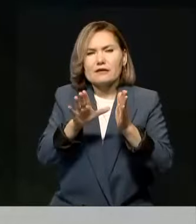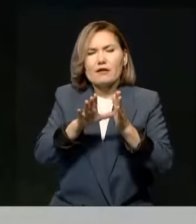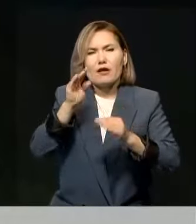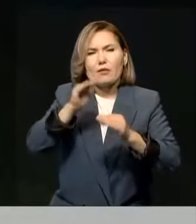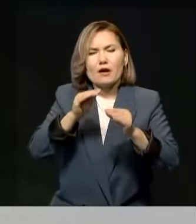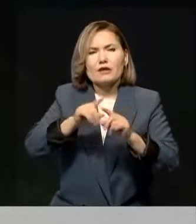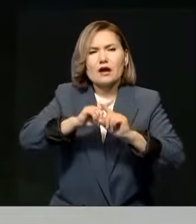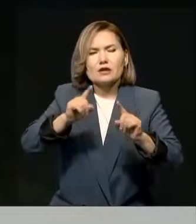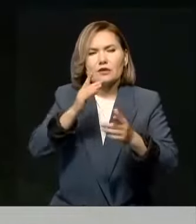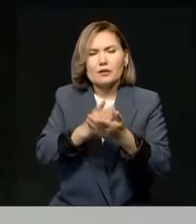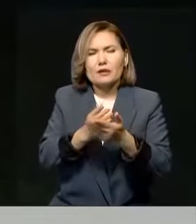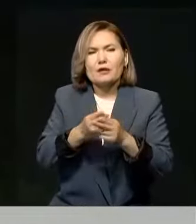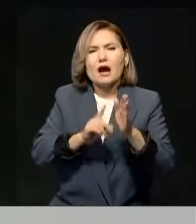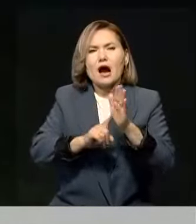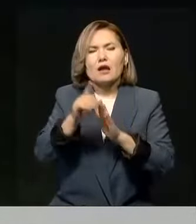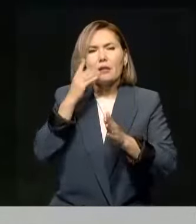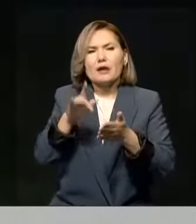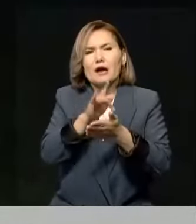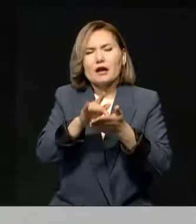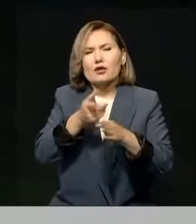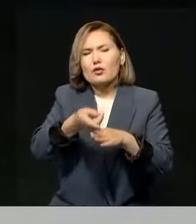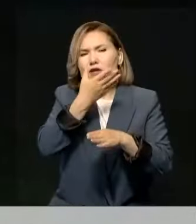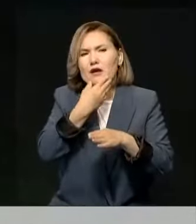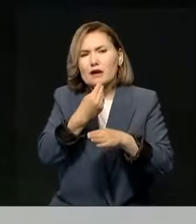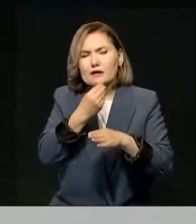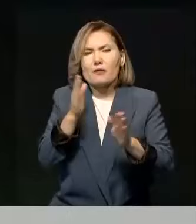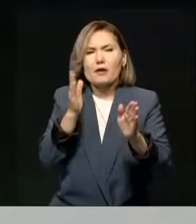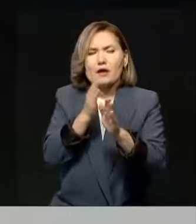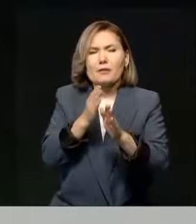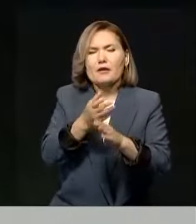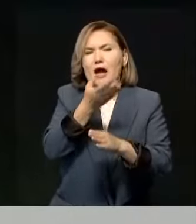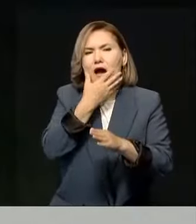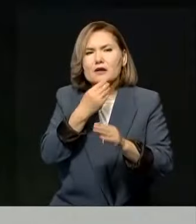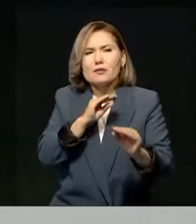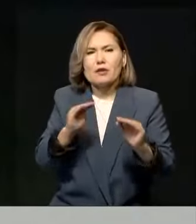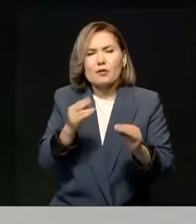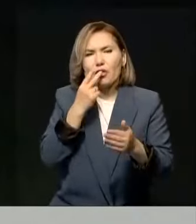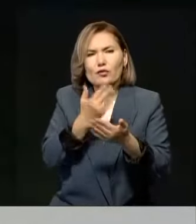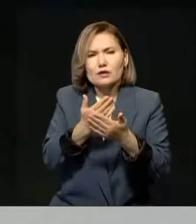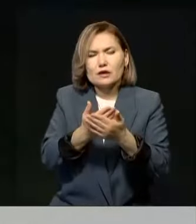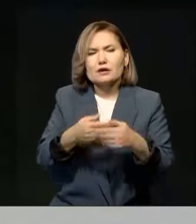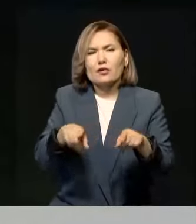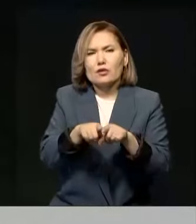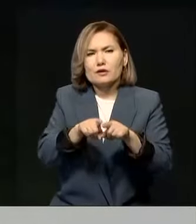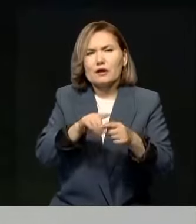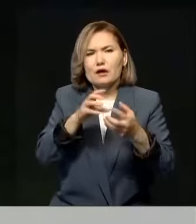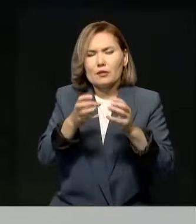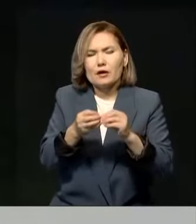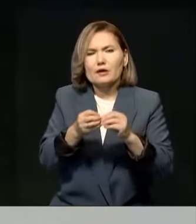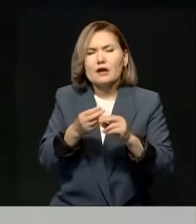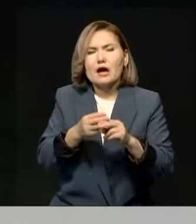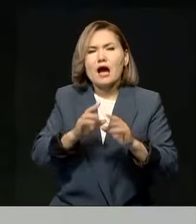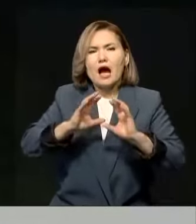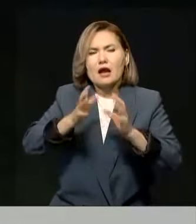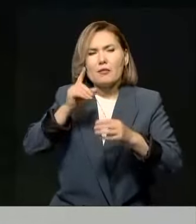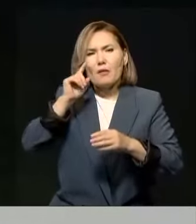мағынасы бар. Ол ең алдымен Алматының әсем табиғатын, әсем инфрақұрылымын көрсету, сол сияқты оны